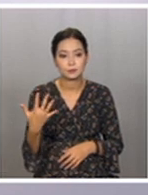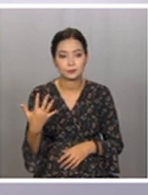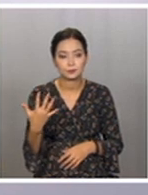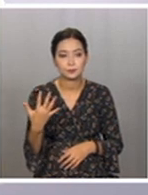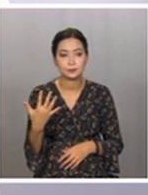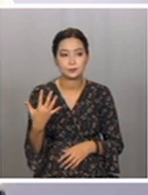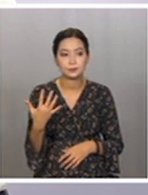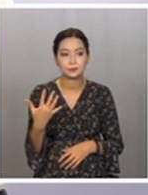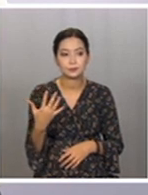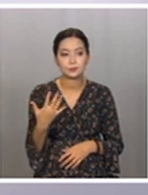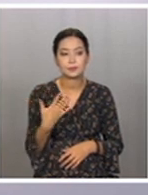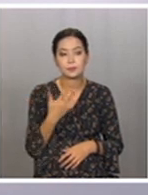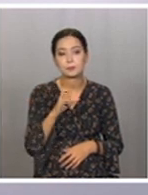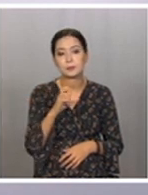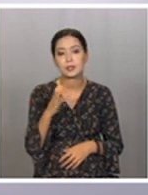біз Б С векторын